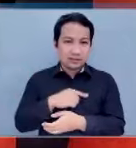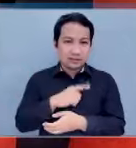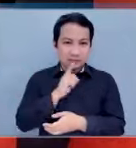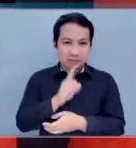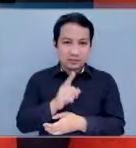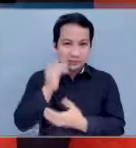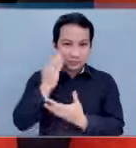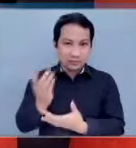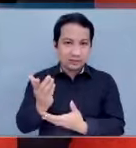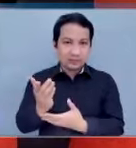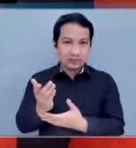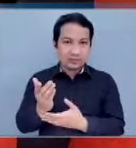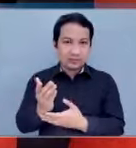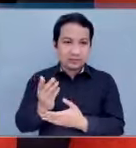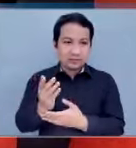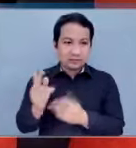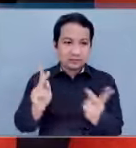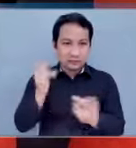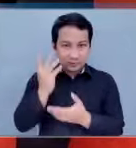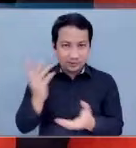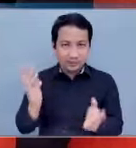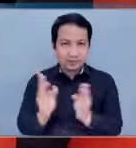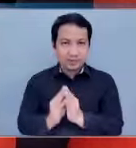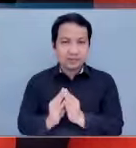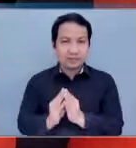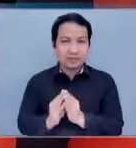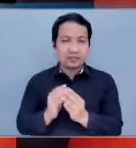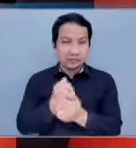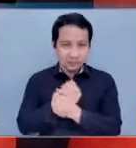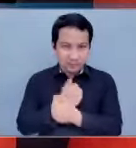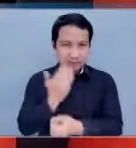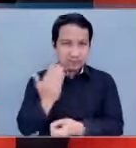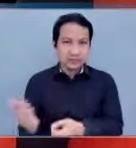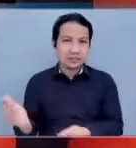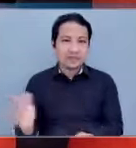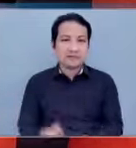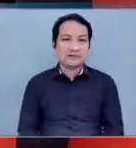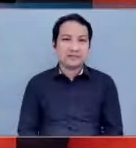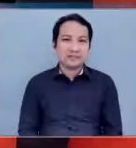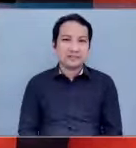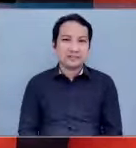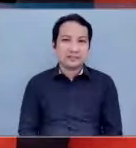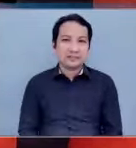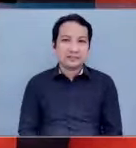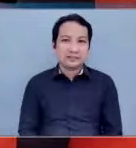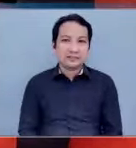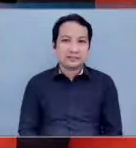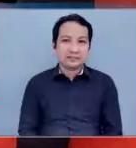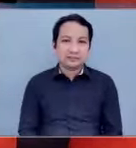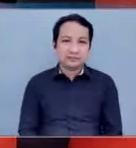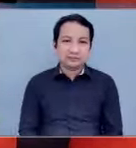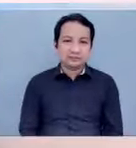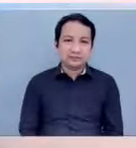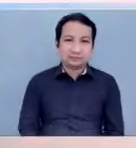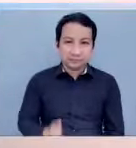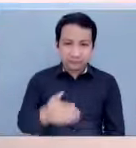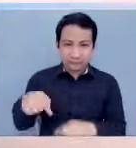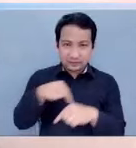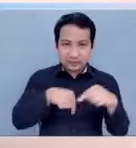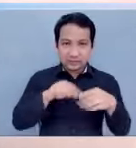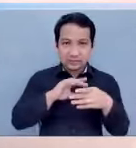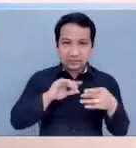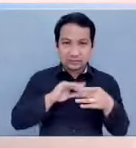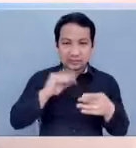siya ng mga tao, mahal nila siya. Kasi mahal ko siya. Di ba? And there's a backstory behind that. Hindi naman